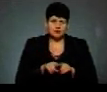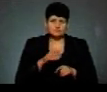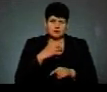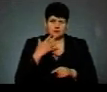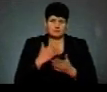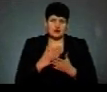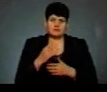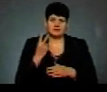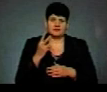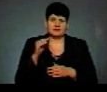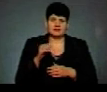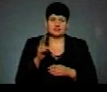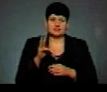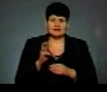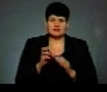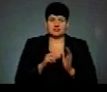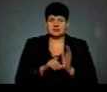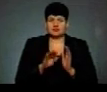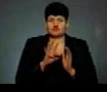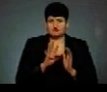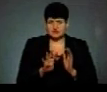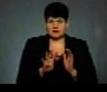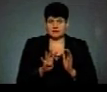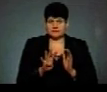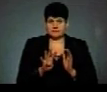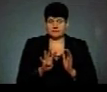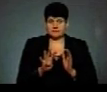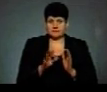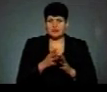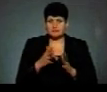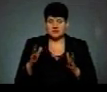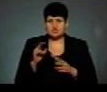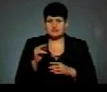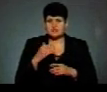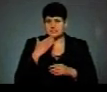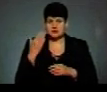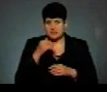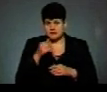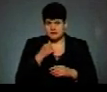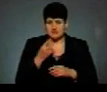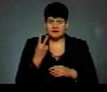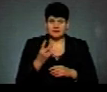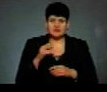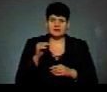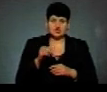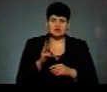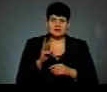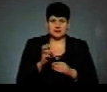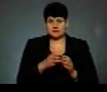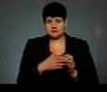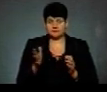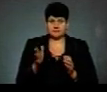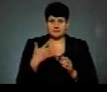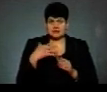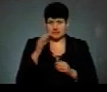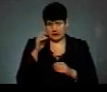маємо 2364, от я останній рахував, найбільша цифра за останні місяці, тобто більше 2300 іноземних громадян з 50 країн